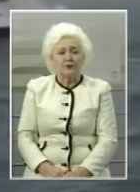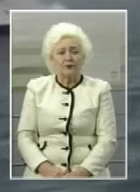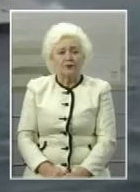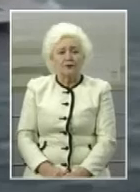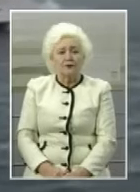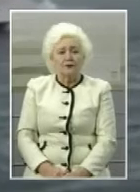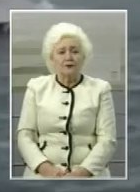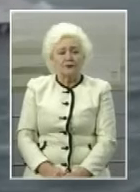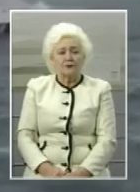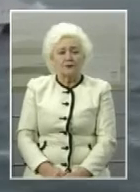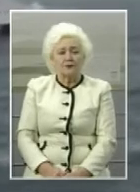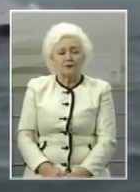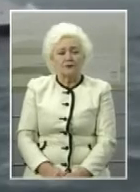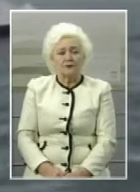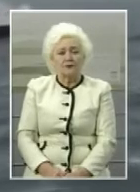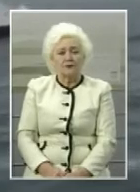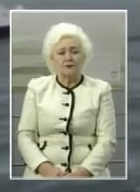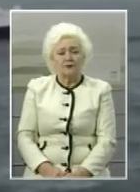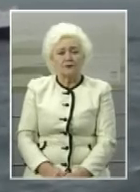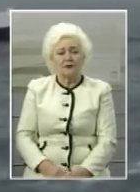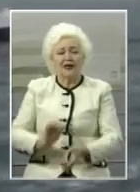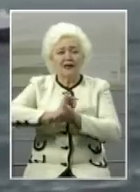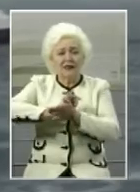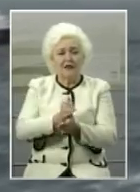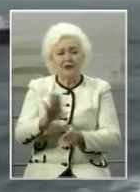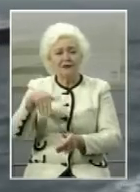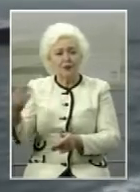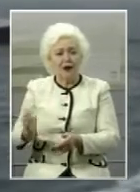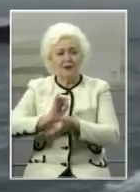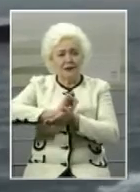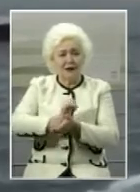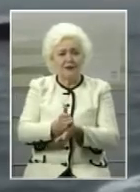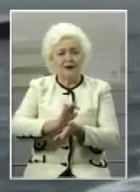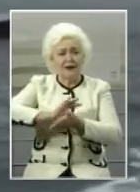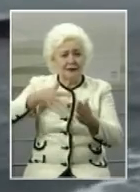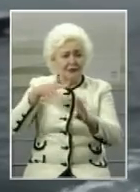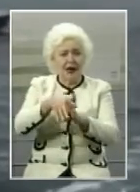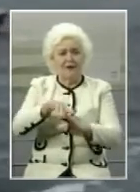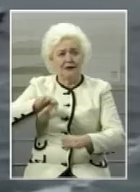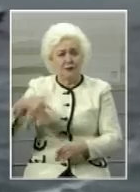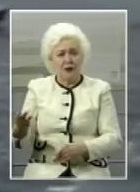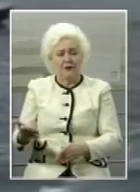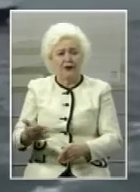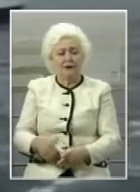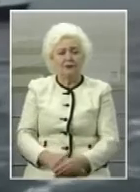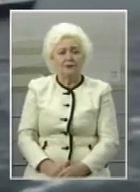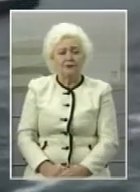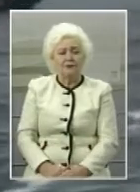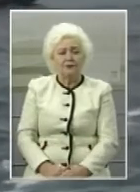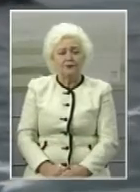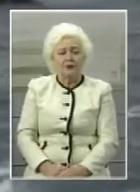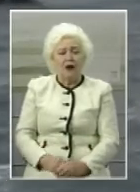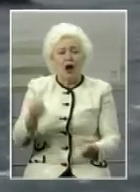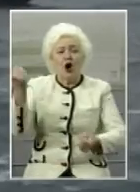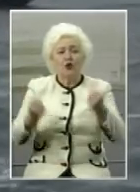Зажимай, давай, молодець. Дави його справа. Дави справа. Дави, я його здесь прийму. Прижимай, руль